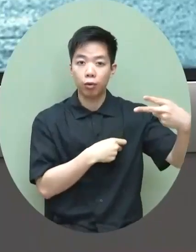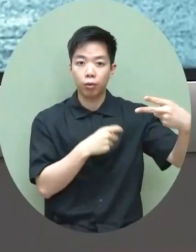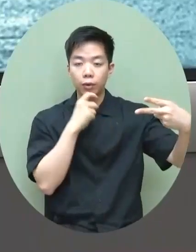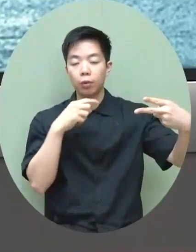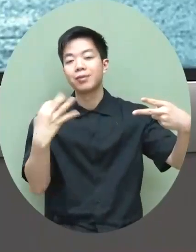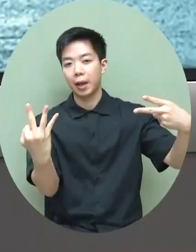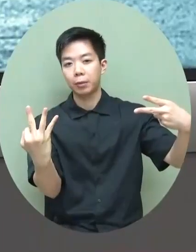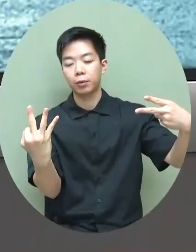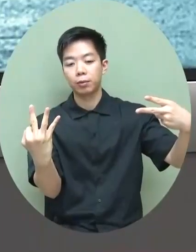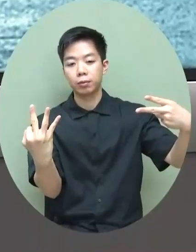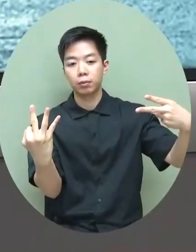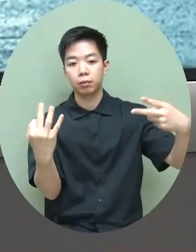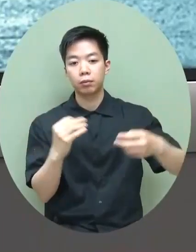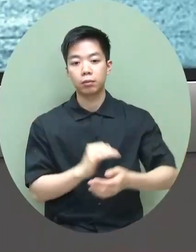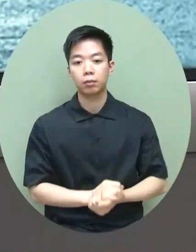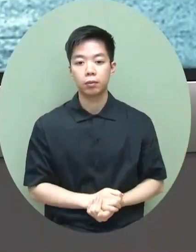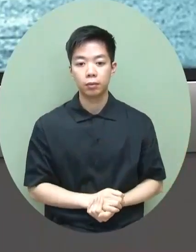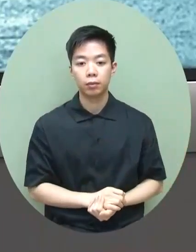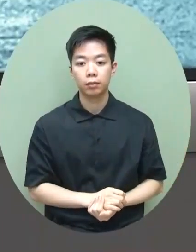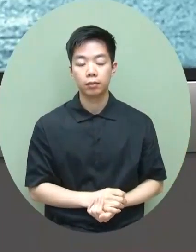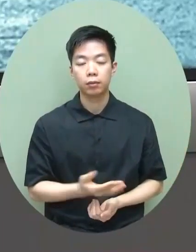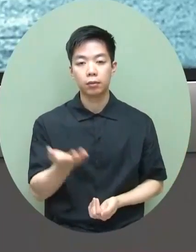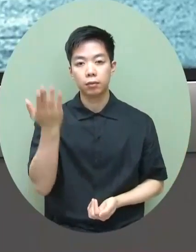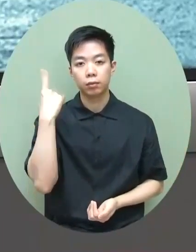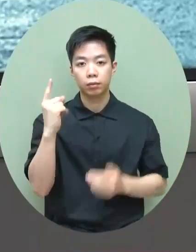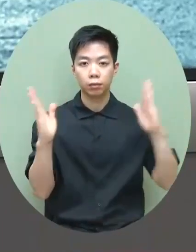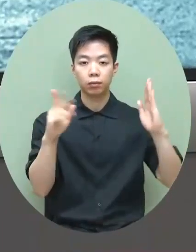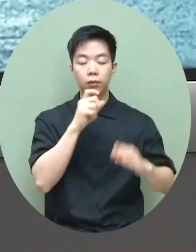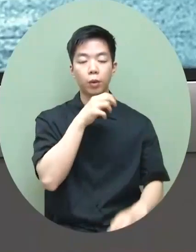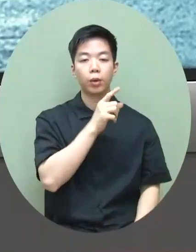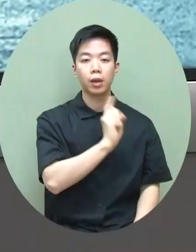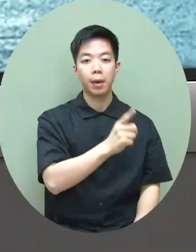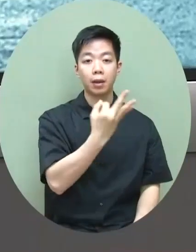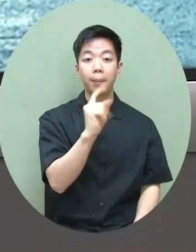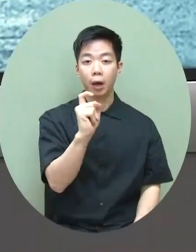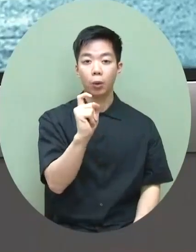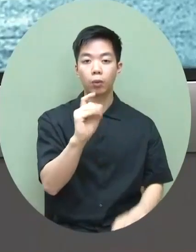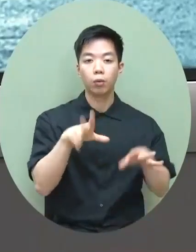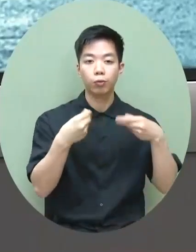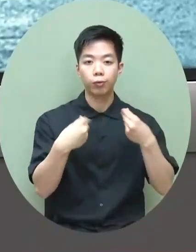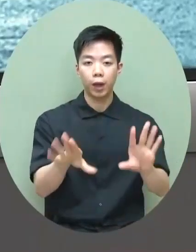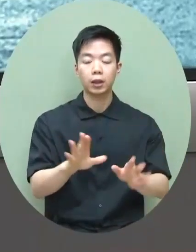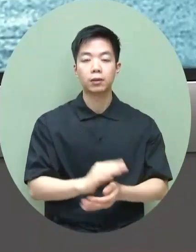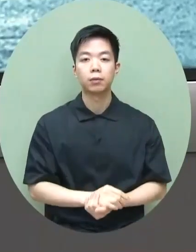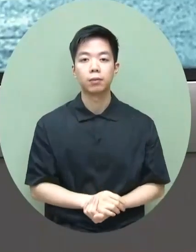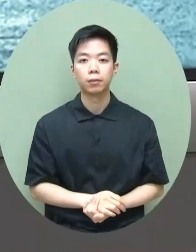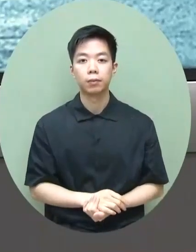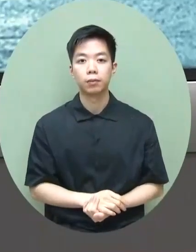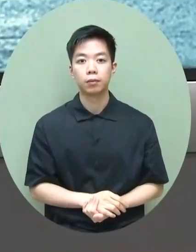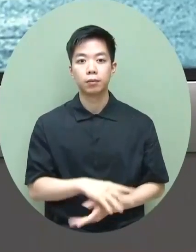過去一天就有139名的病人康復，當中就包括62名的病人是出院